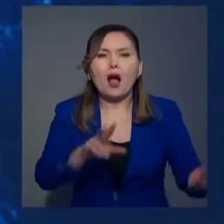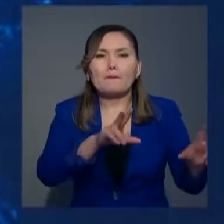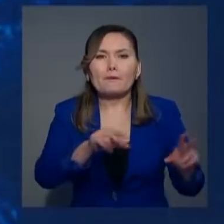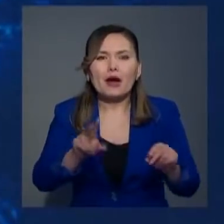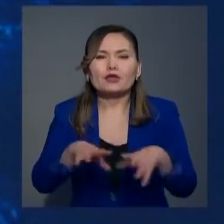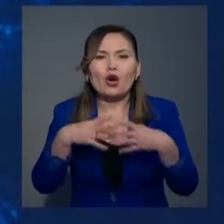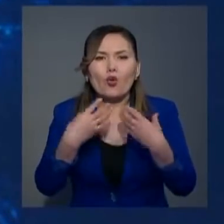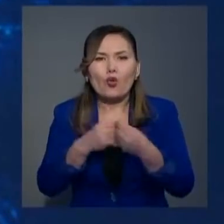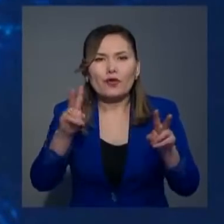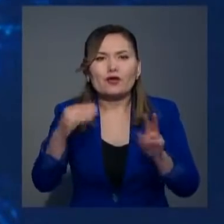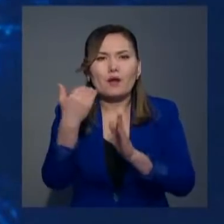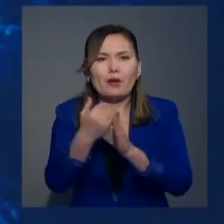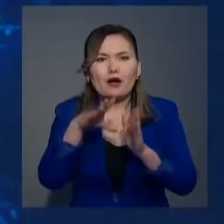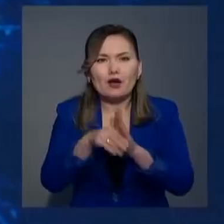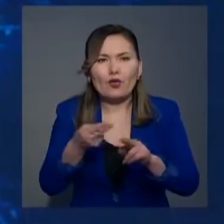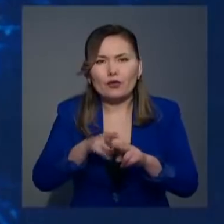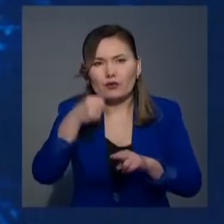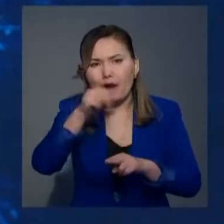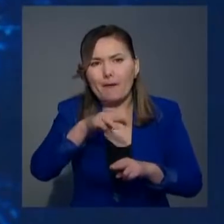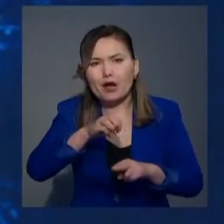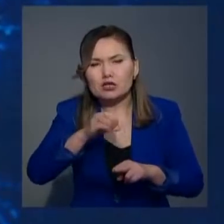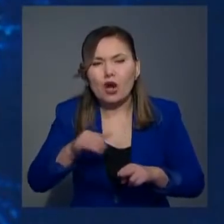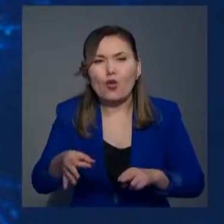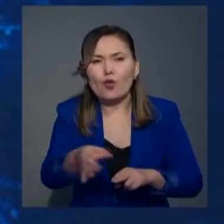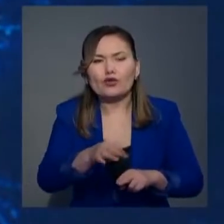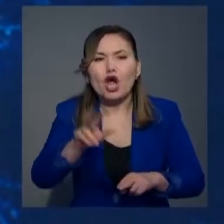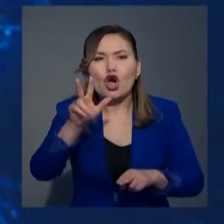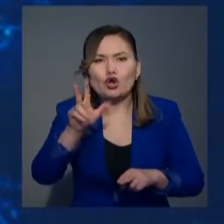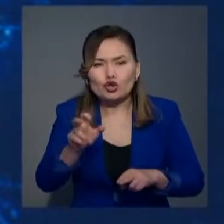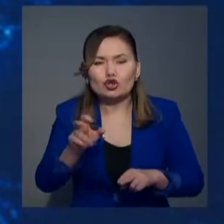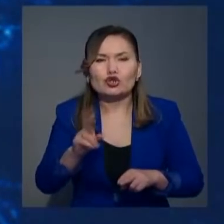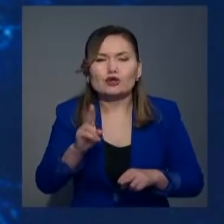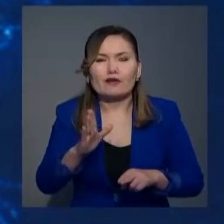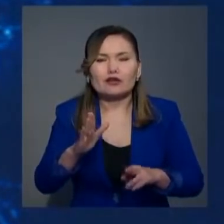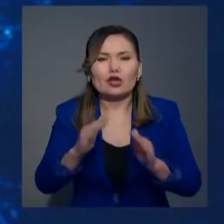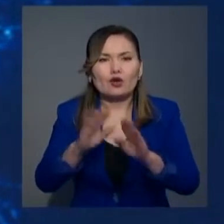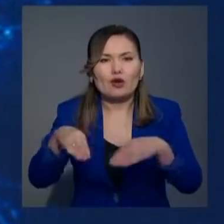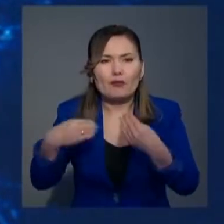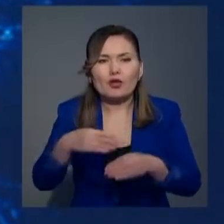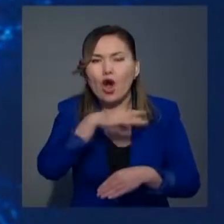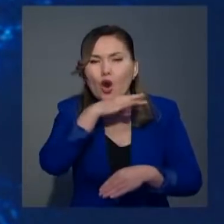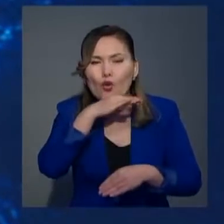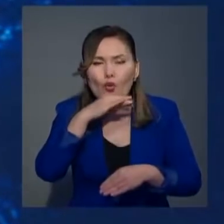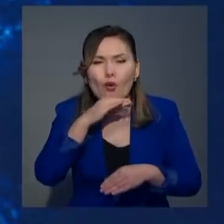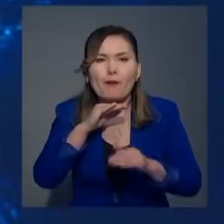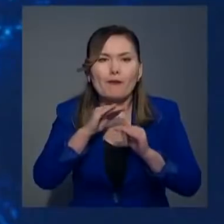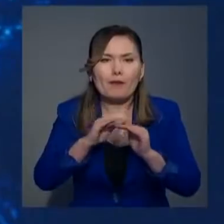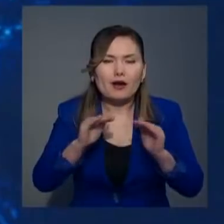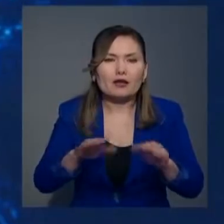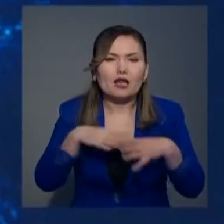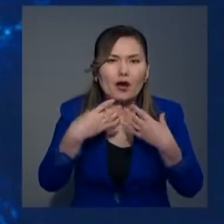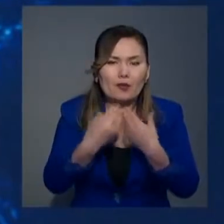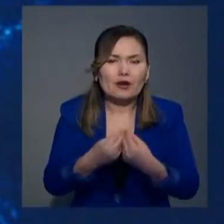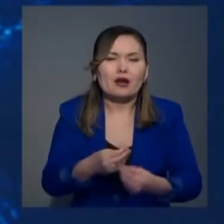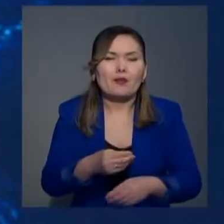Бақытты отбасы бағдарламасы аясында биыл Маңғыстау облысында 300 сертификат беріледі. Яғни көп балалы және толық емес отбасылар мен